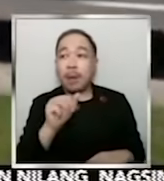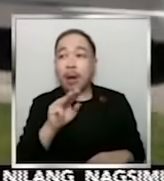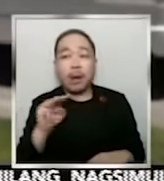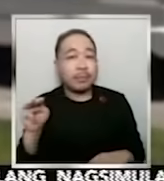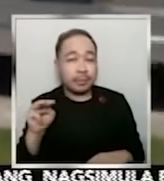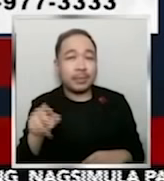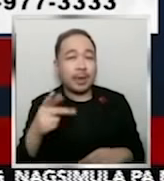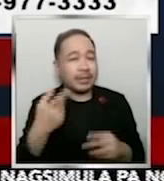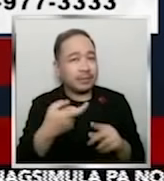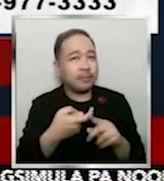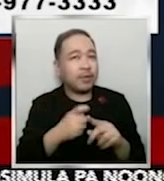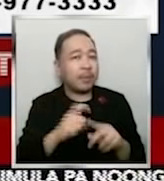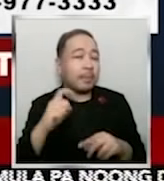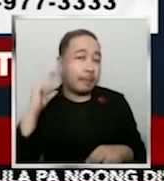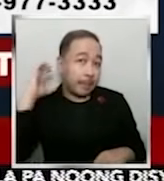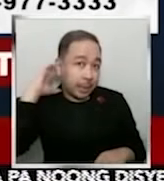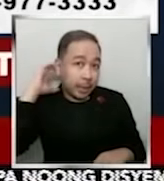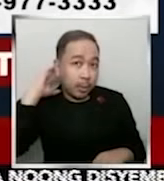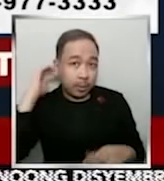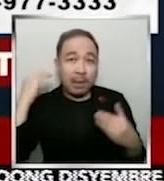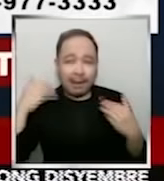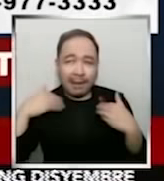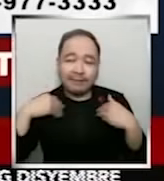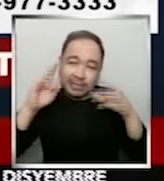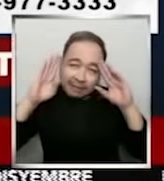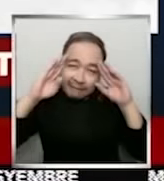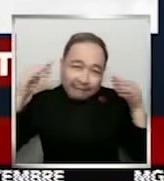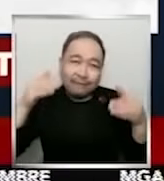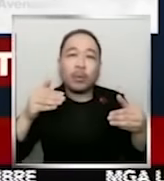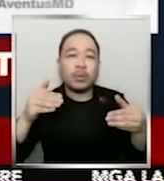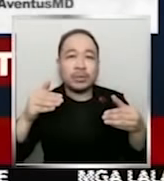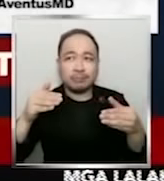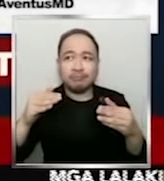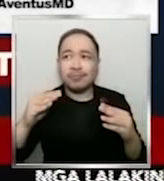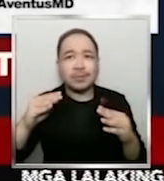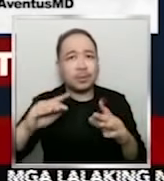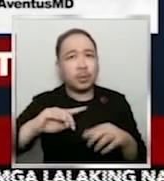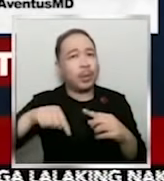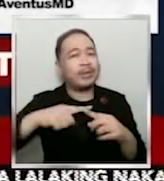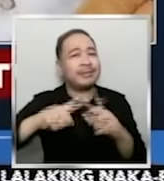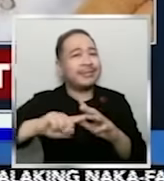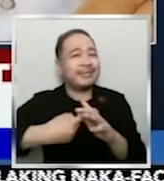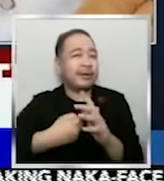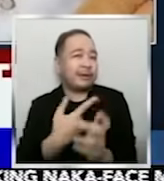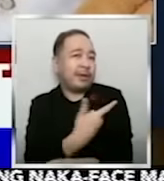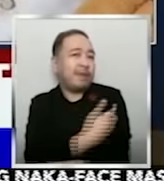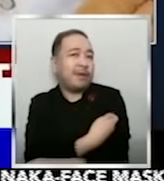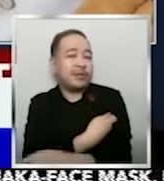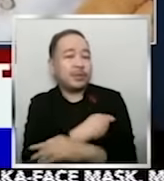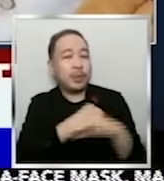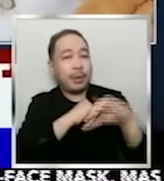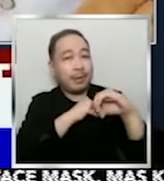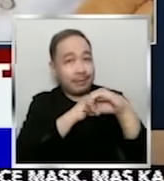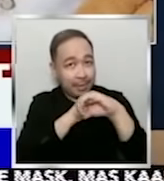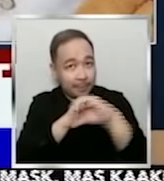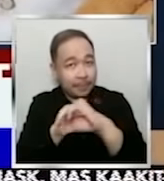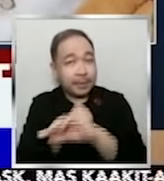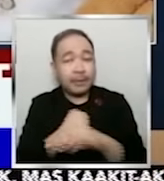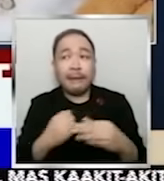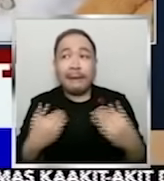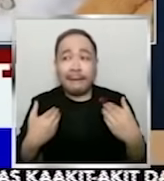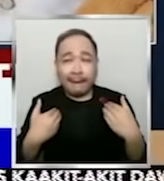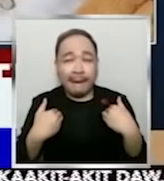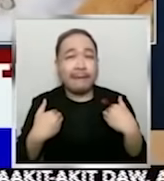talagang binigyan namin ng special attention yan even in the beginning of the vaccination campaign. Nagbigay tayo ng maraming Johnson